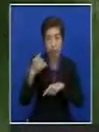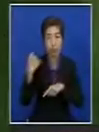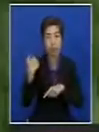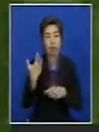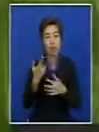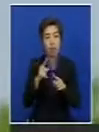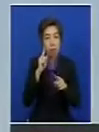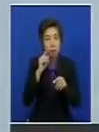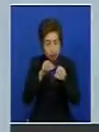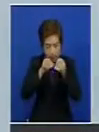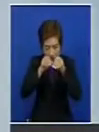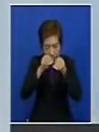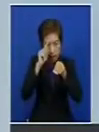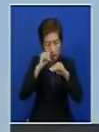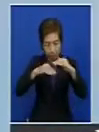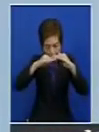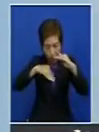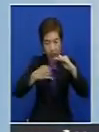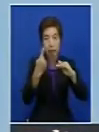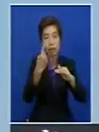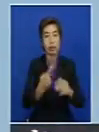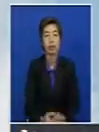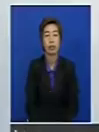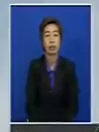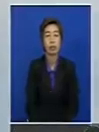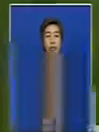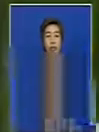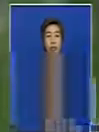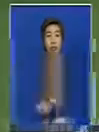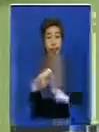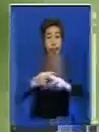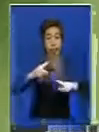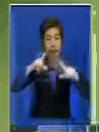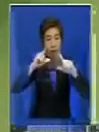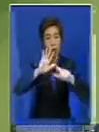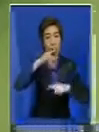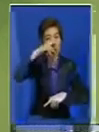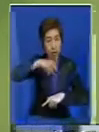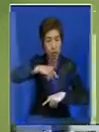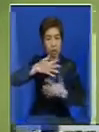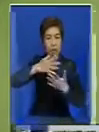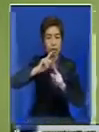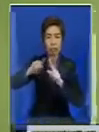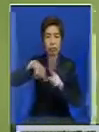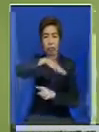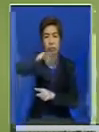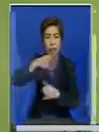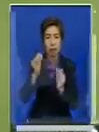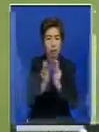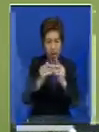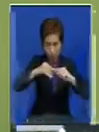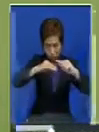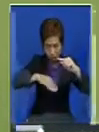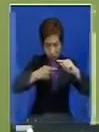ามหลังจี้ติดเพียงแค่1สโตครับขณะที่ผลงานของโปรชื่อดังทั้งฟิลมิกิสันและริกกี้ฟาวเดอร์ครับสกอร์รวมนั้นอยู่ที่5อันเดอร์พ